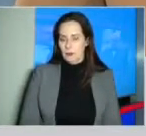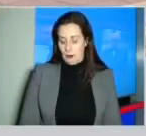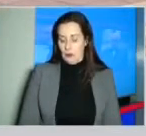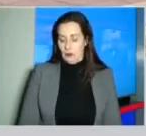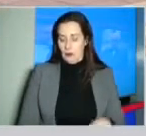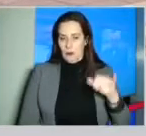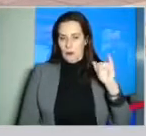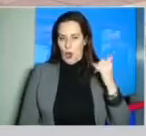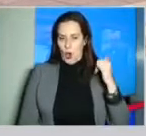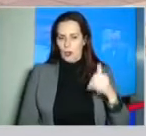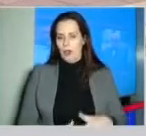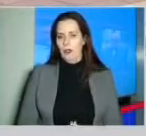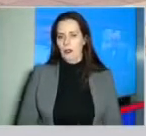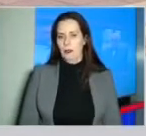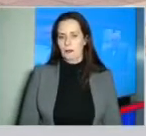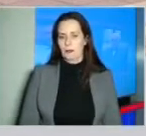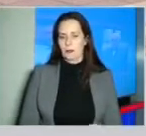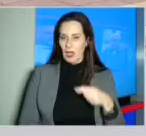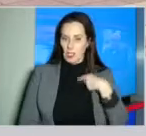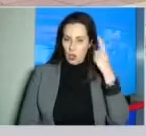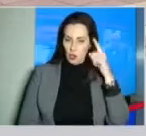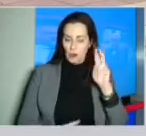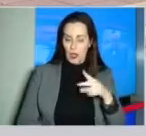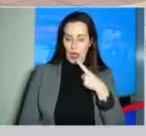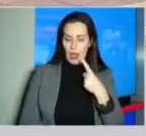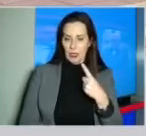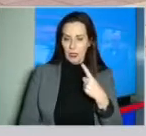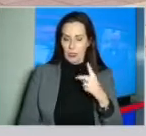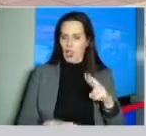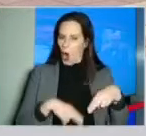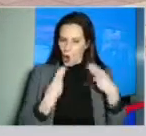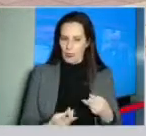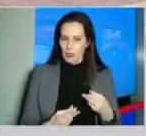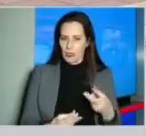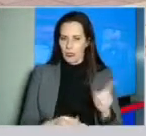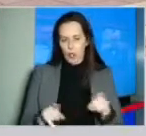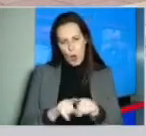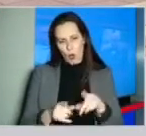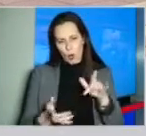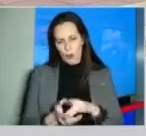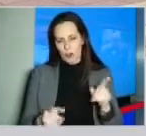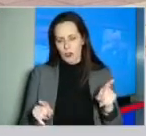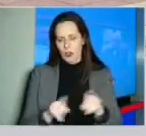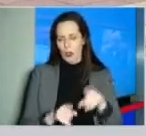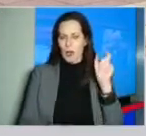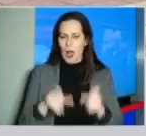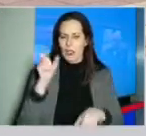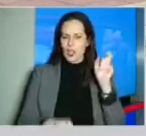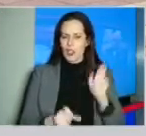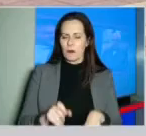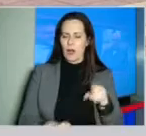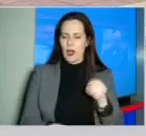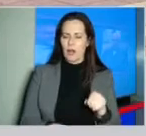נכון, נכון. אז אני לא יודע אם אפשר לומר את המונח חוזר על עצמו, כי זה לא באותו מקום, זה לא אותם אנשים.